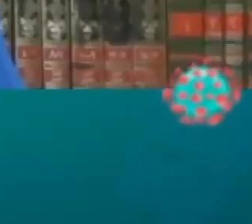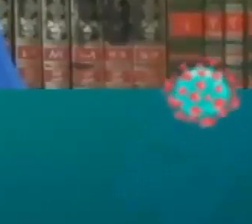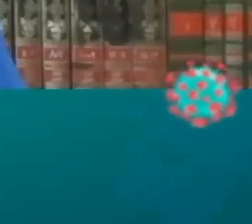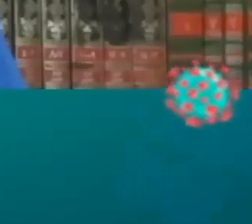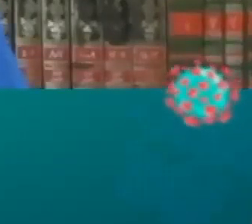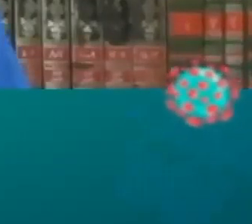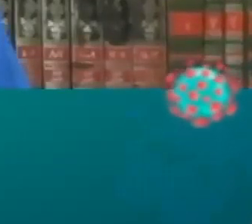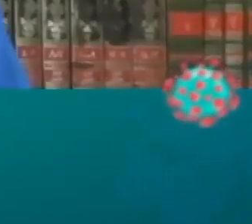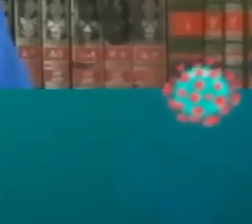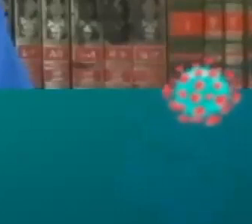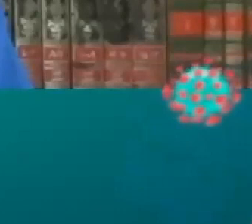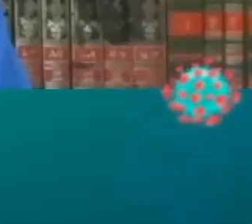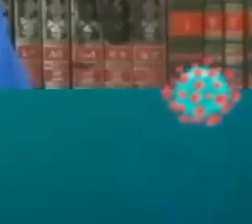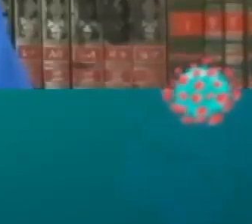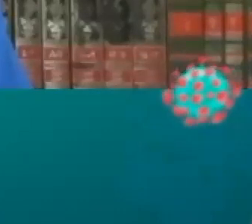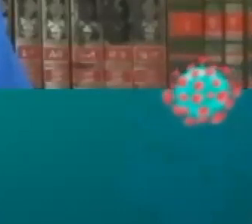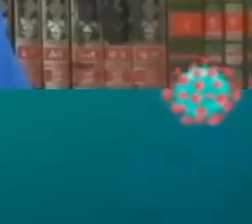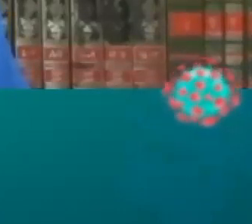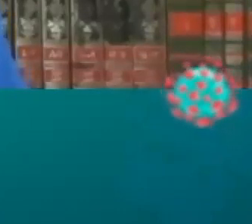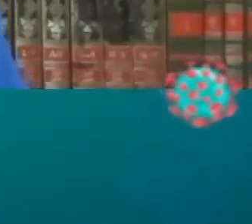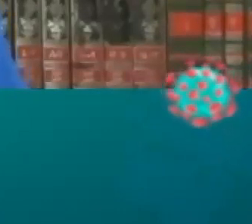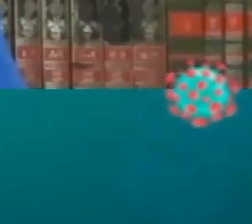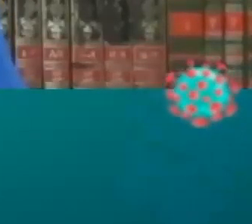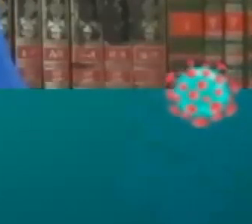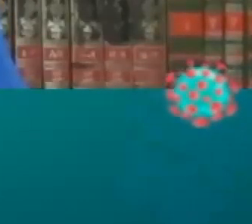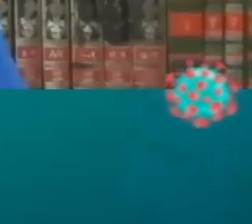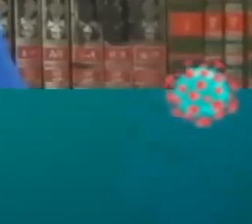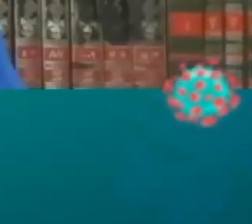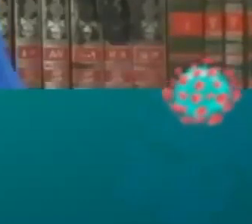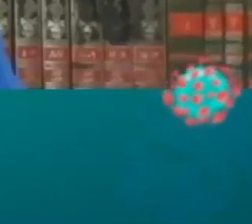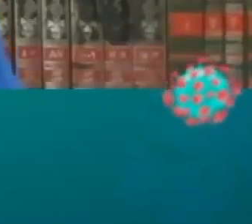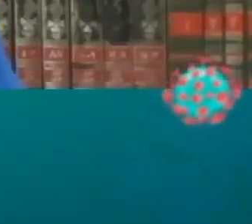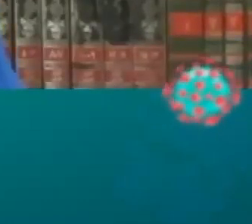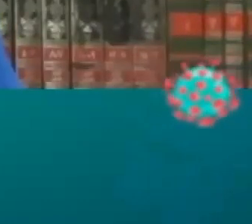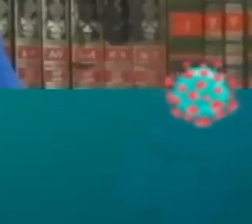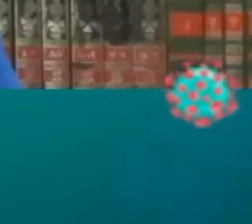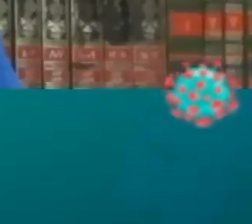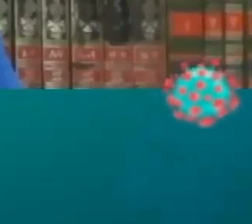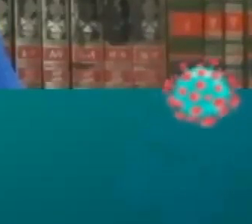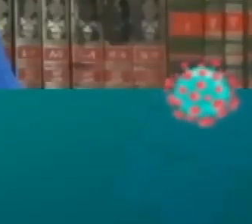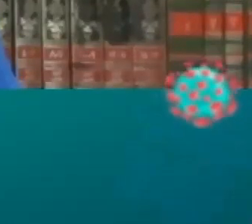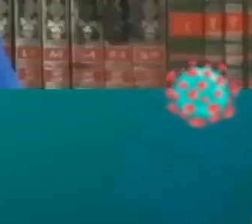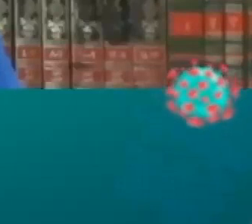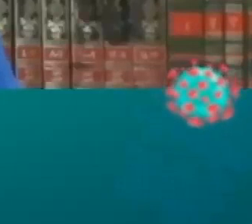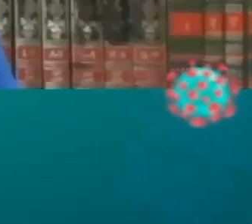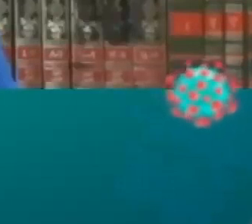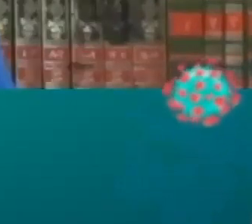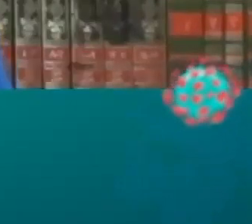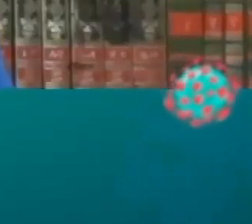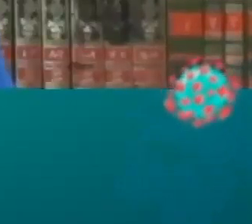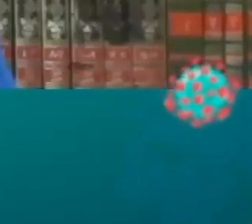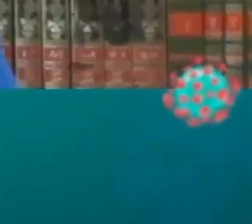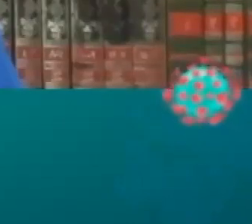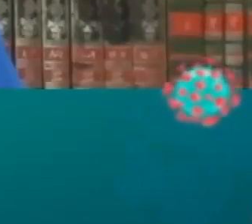mutu SOP, dan dengan patuh SOP kita akan dapat memutuskan rangkaian penyakit yang berbahaya COVID-19.